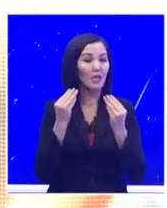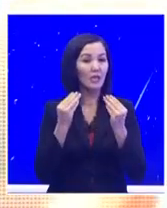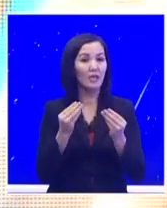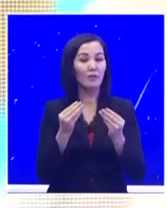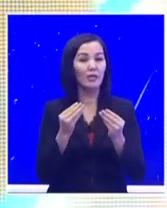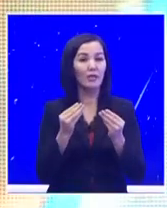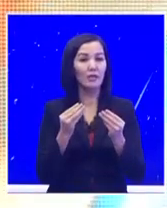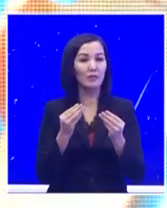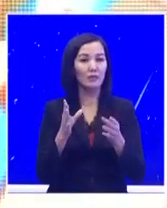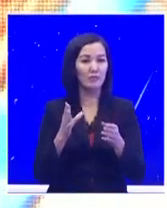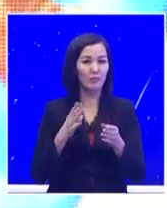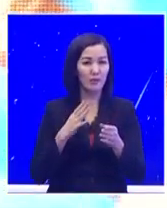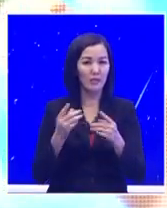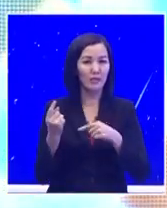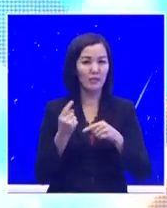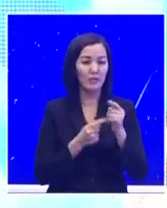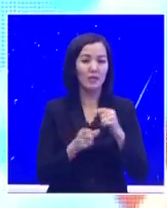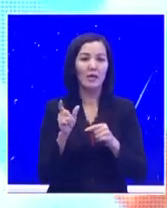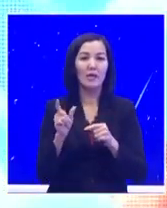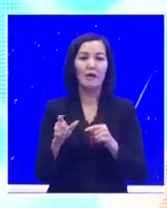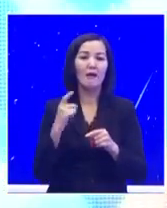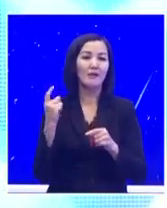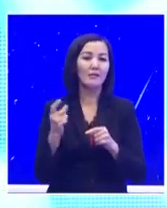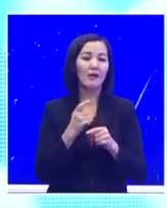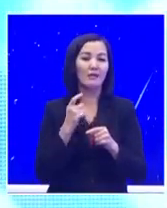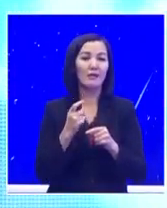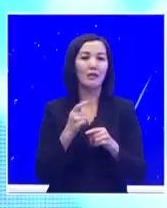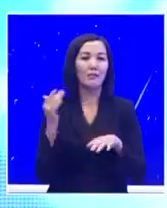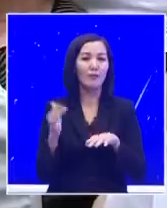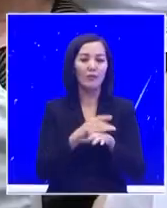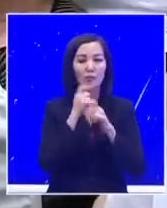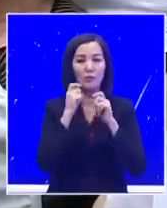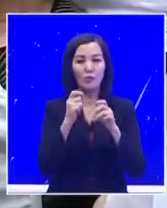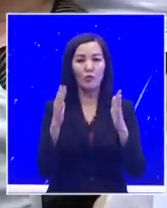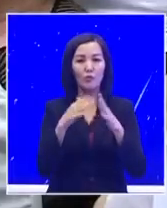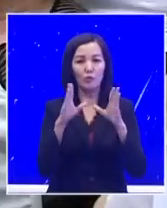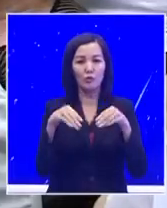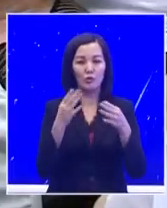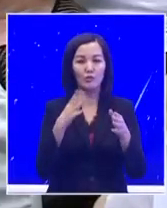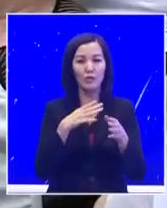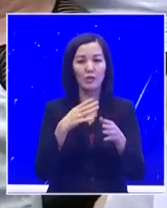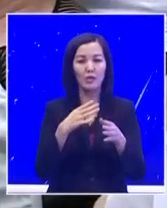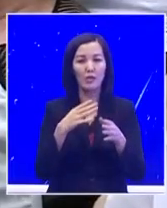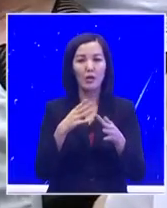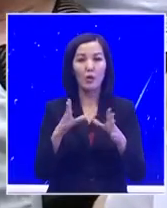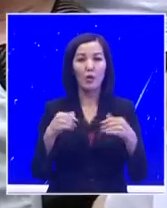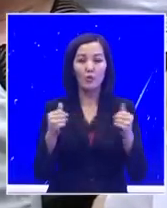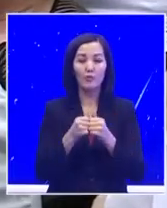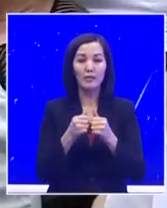жігіттердің несі. Істегенісі, мейірімділік деген қандай жақсы. Құтты болсын.